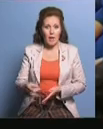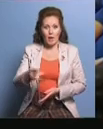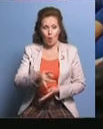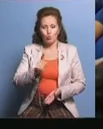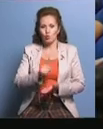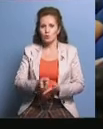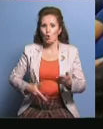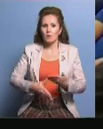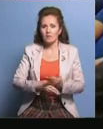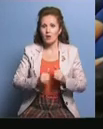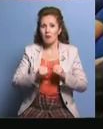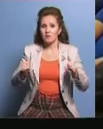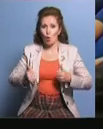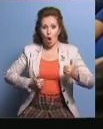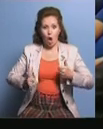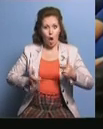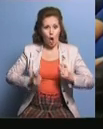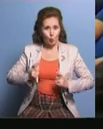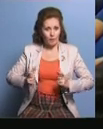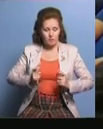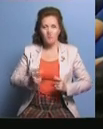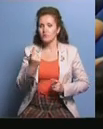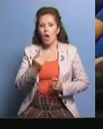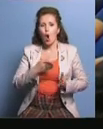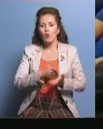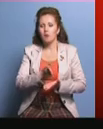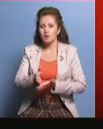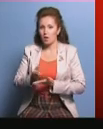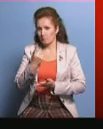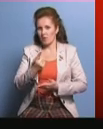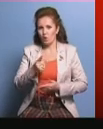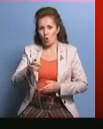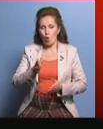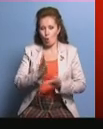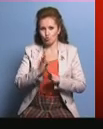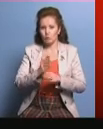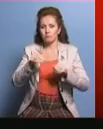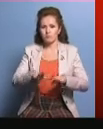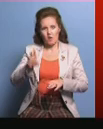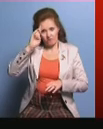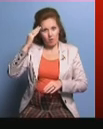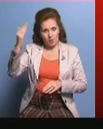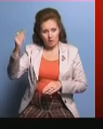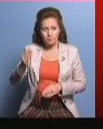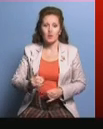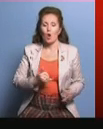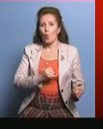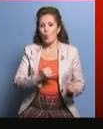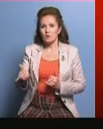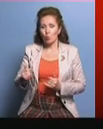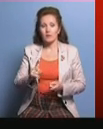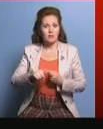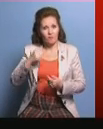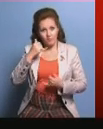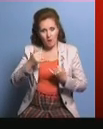развитию конкуренции. В каких отраслях в первую очередь определила федерация. Это розница, ЖКХ, услуги связи, пассажирские перевозки, а также медицина